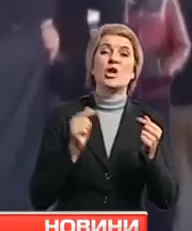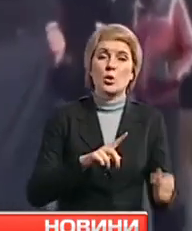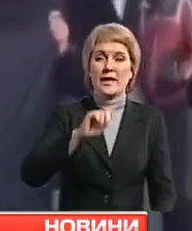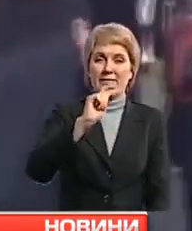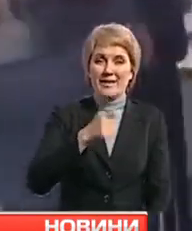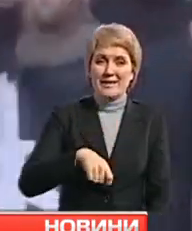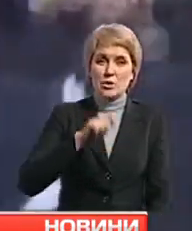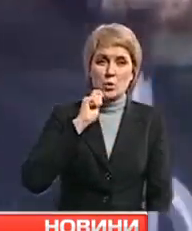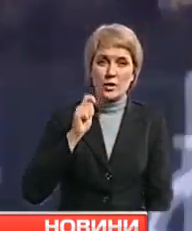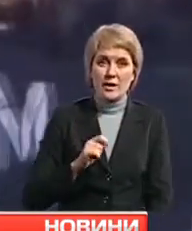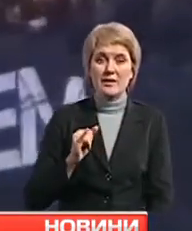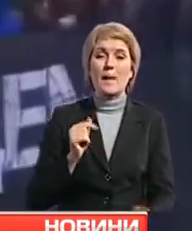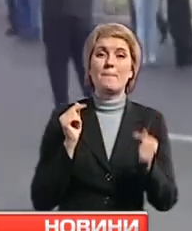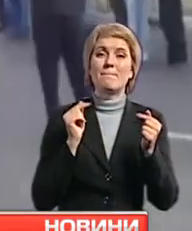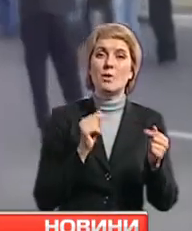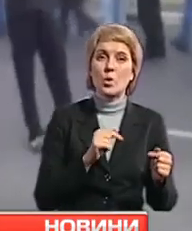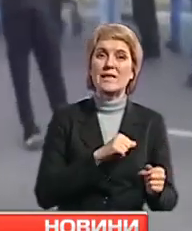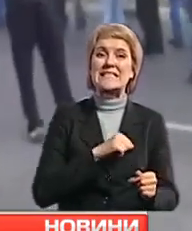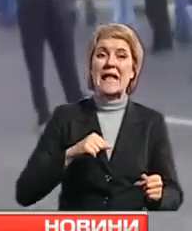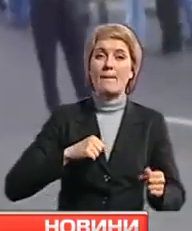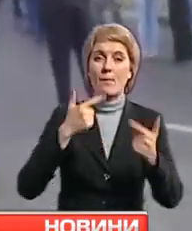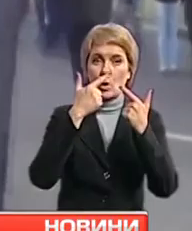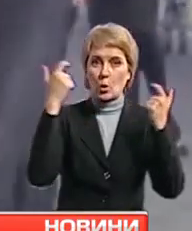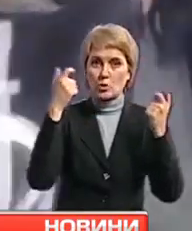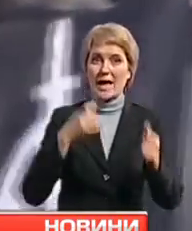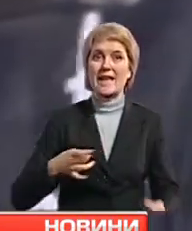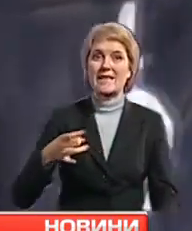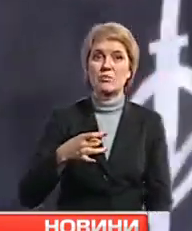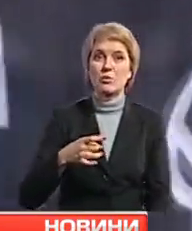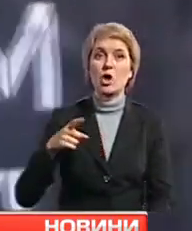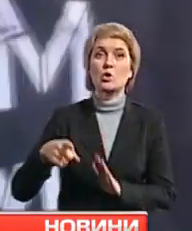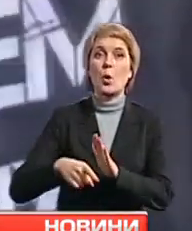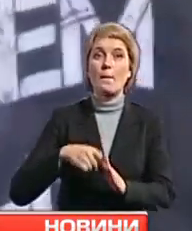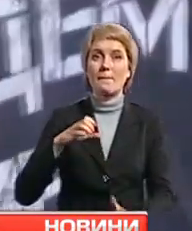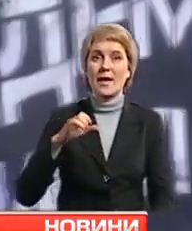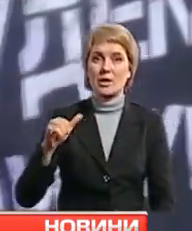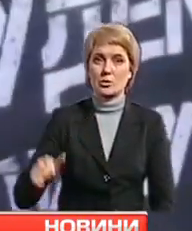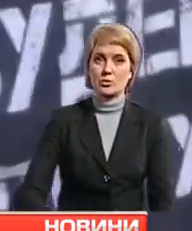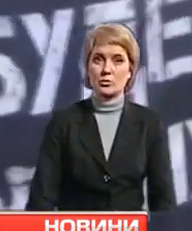війни з Україною і проти самопроголошених республік Донбасу.